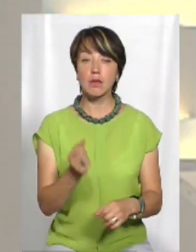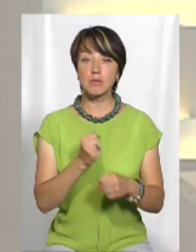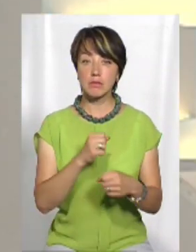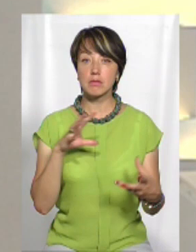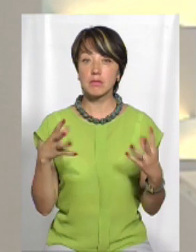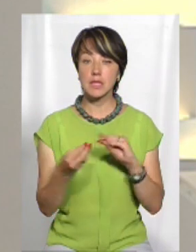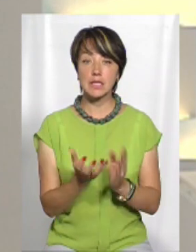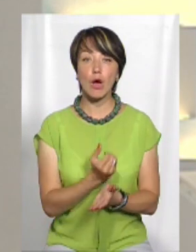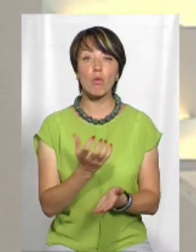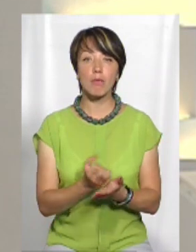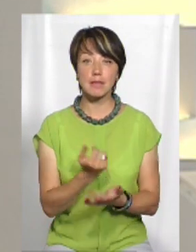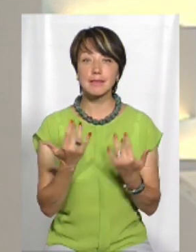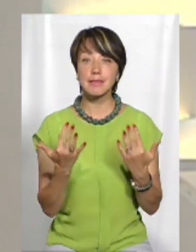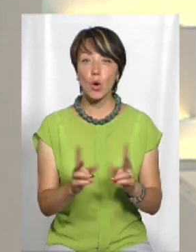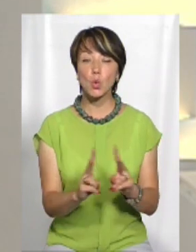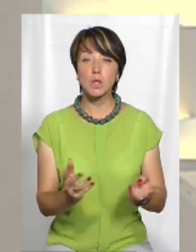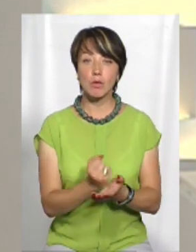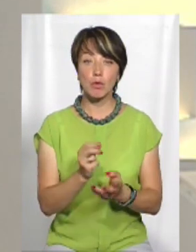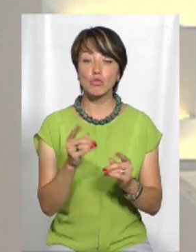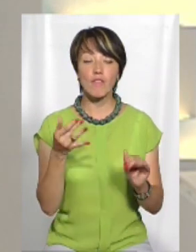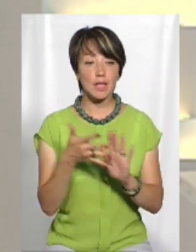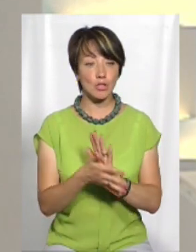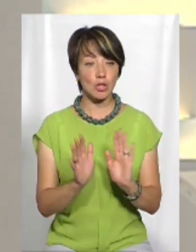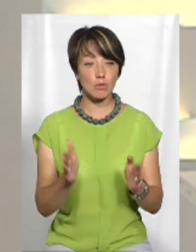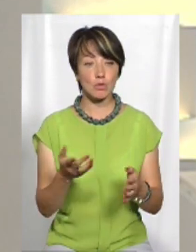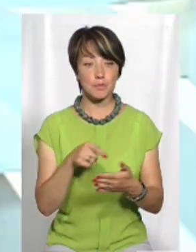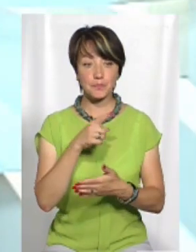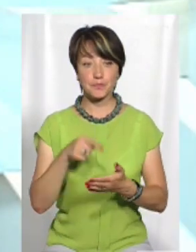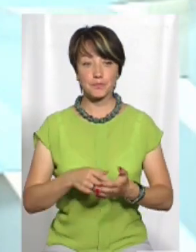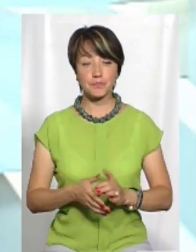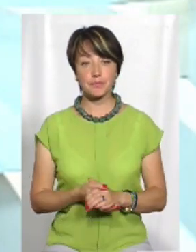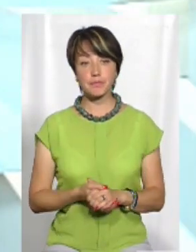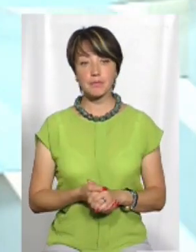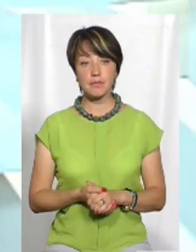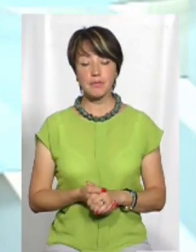підбили, скільки вдалося заробити, хто це заробив і на що витрачатимуться ці кошти? Ну, дивіться,